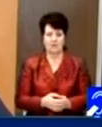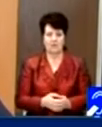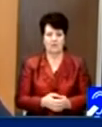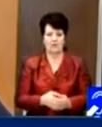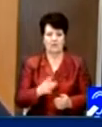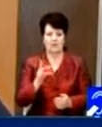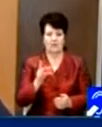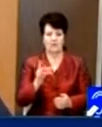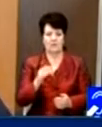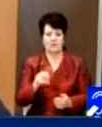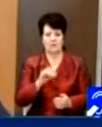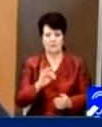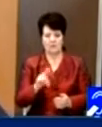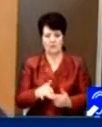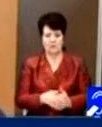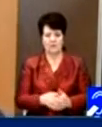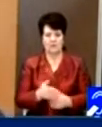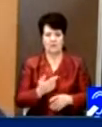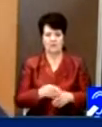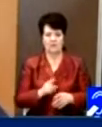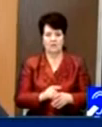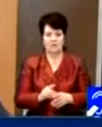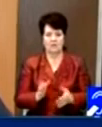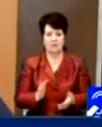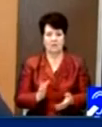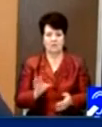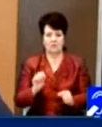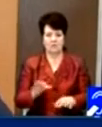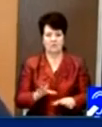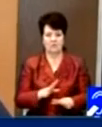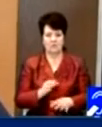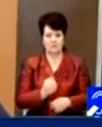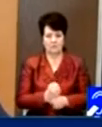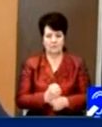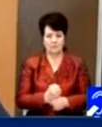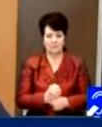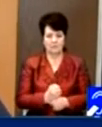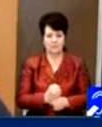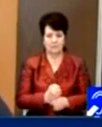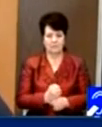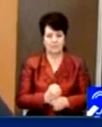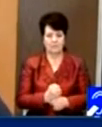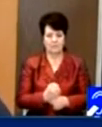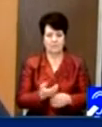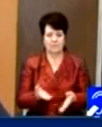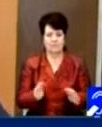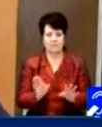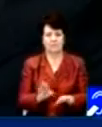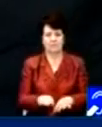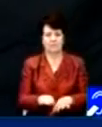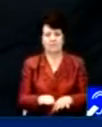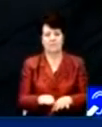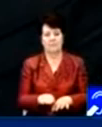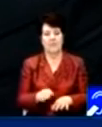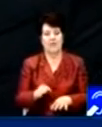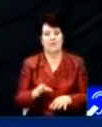riscul misiunii bună desfășurare a examinării cauzei penale și inclusiv de a influența martorii persistă. De asta și-a fost necesar de prelungirea măsurii preventive.